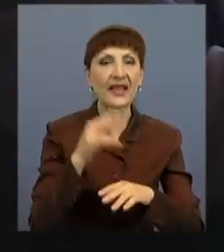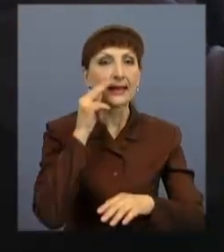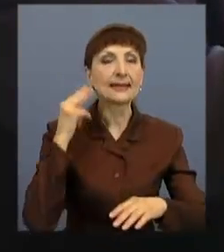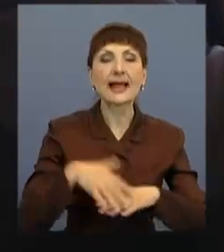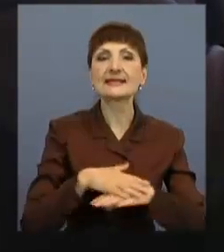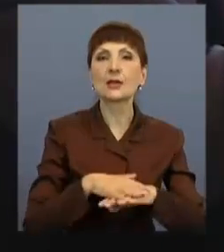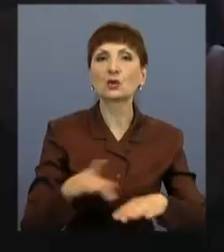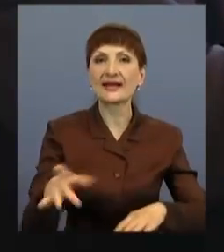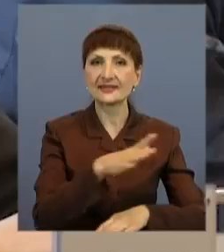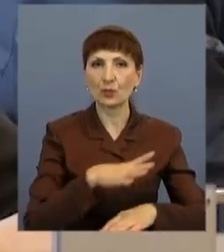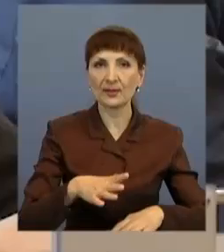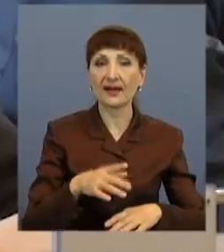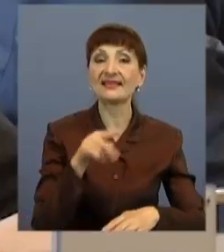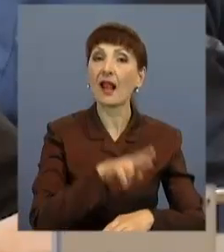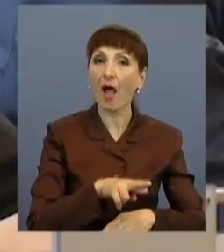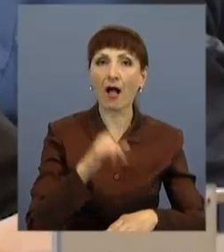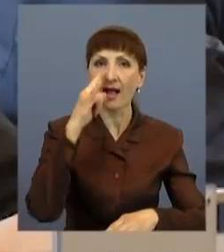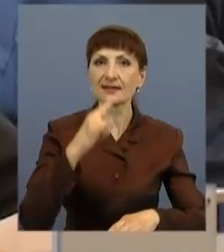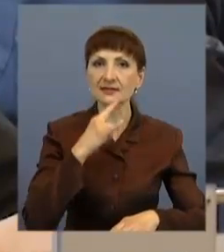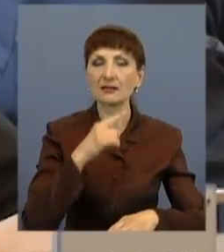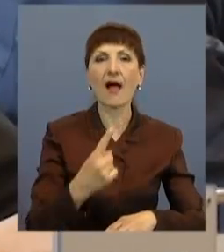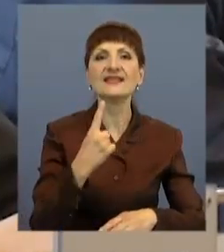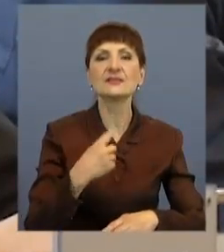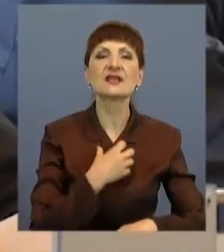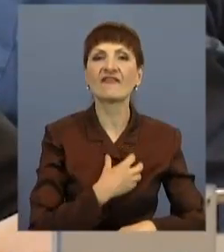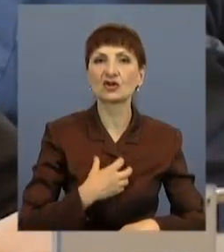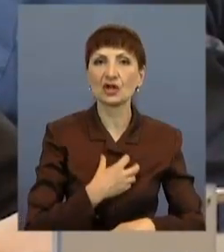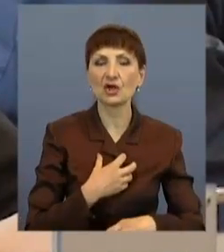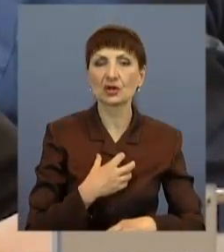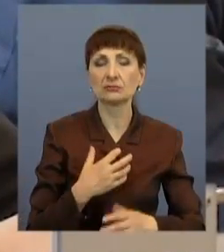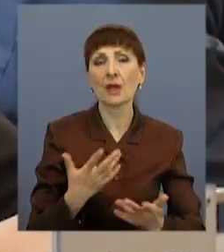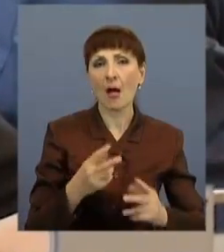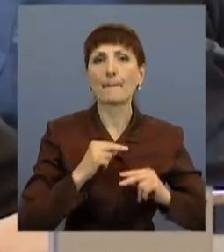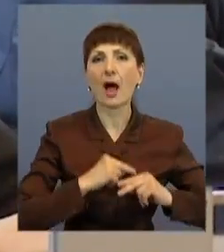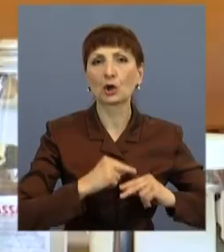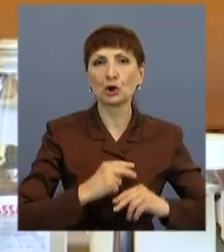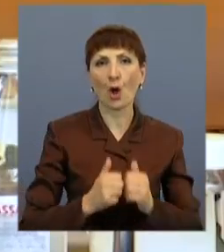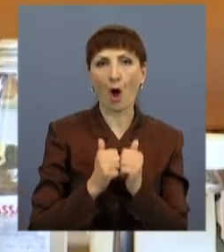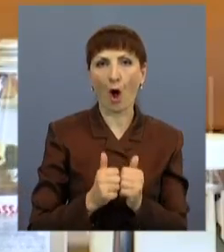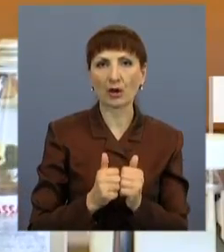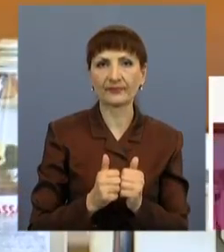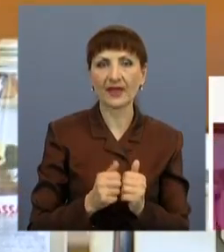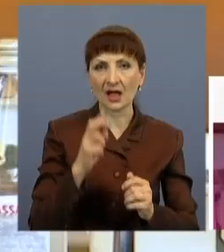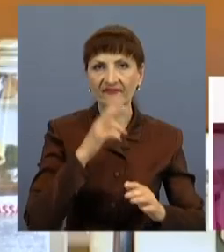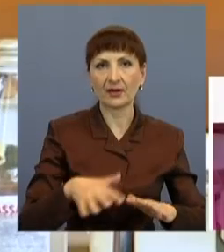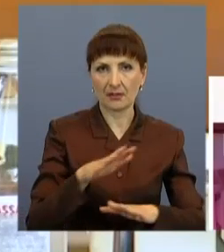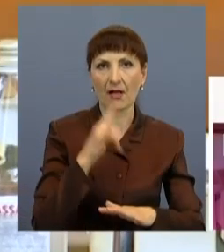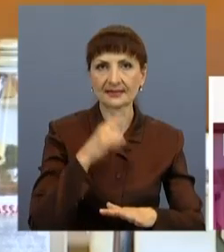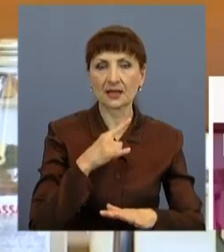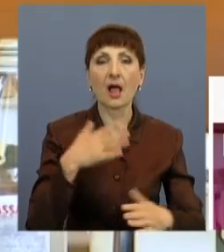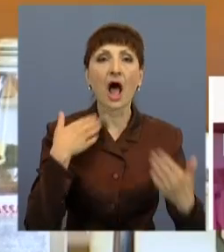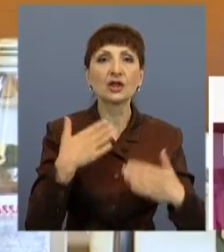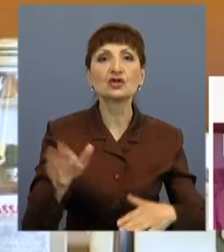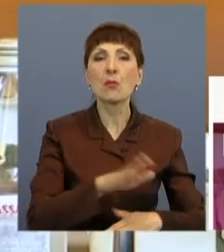Народная Республика для Казахстана является одним из важнейших стратегических партнеров страны. Отношения